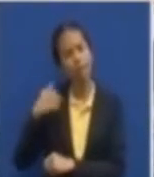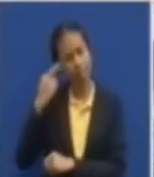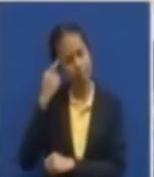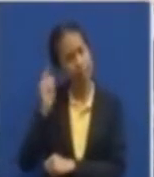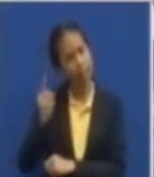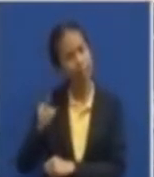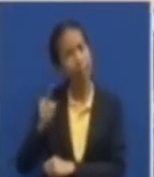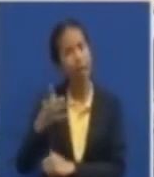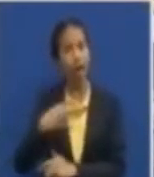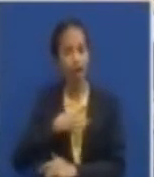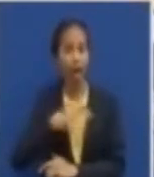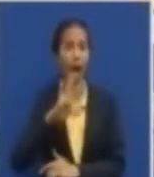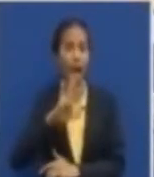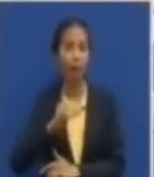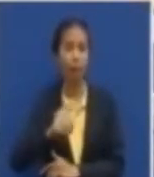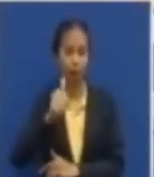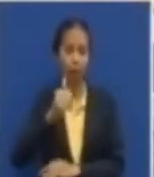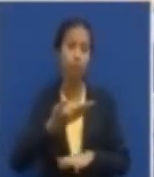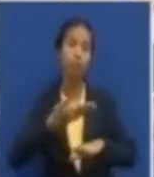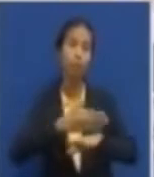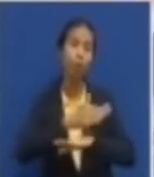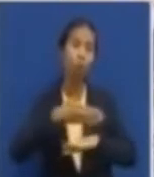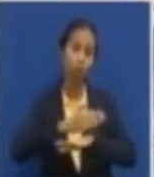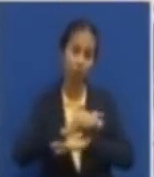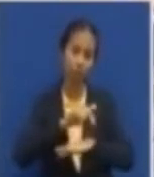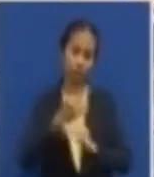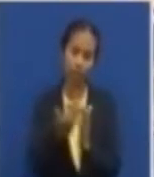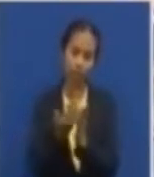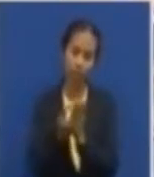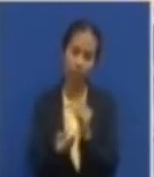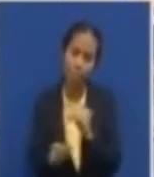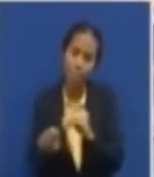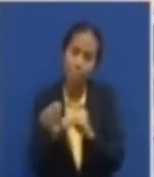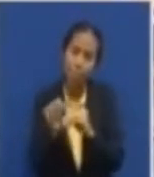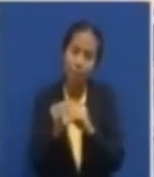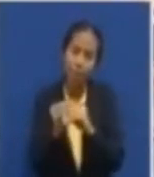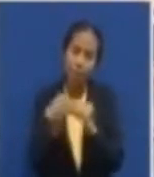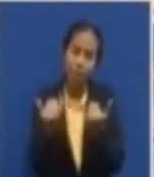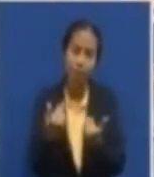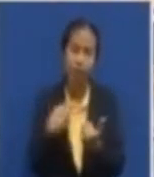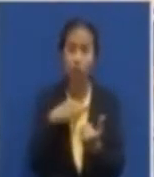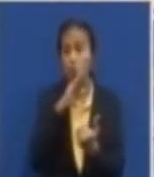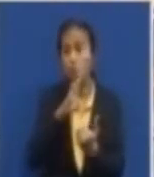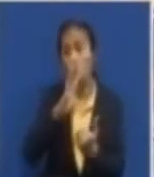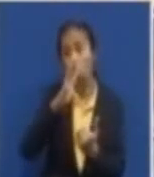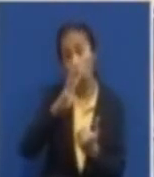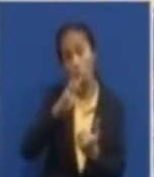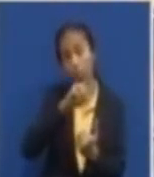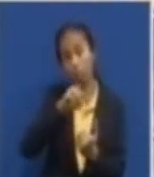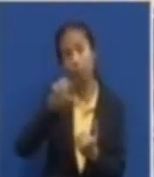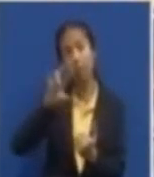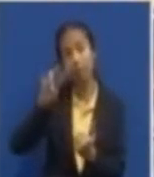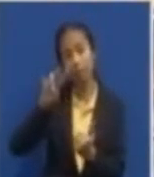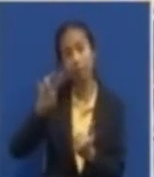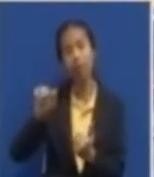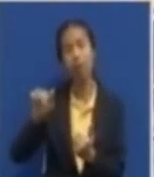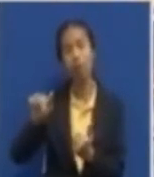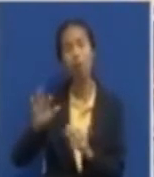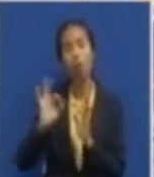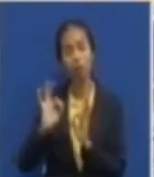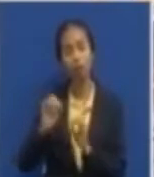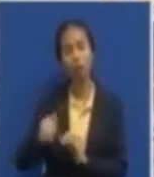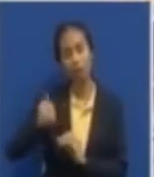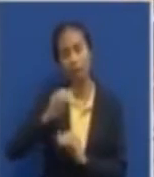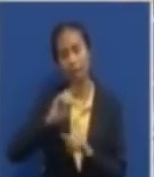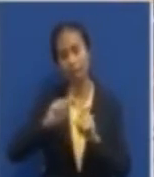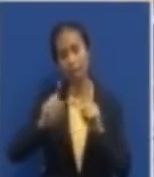ส่วนสับปะรดนั้นช่วงนี้ราคาค่อนข้างขยับขึ้นมานะครับถ้า6บาทขึ้นไปถึง7บาทก็พออยู่ได้นะครับถ้าต่ำกว่านั้นก็